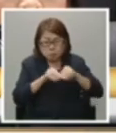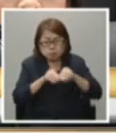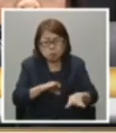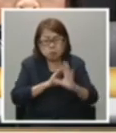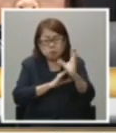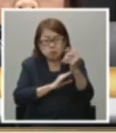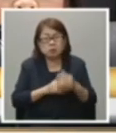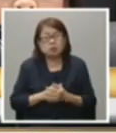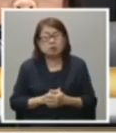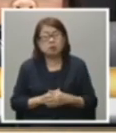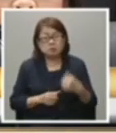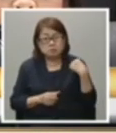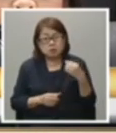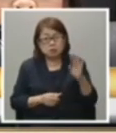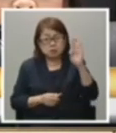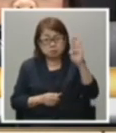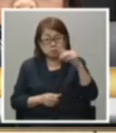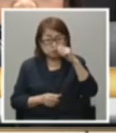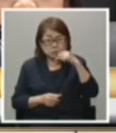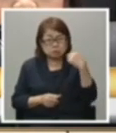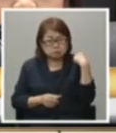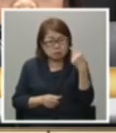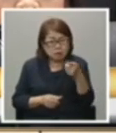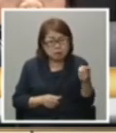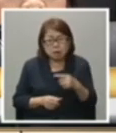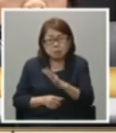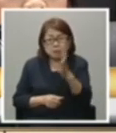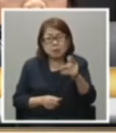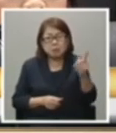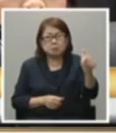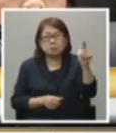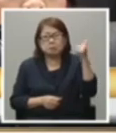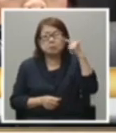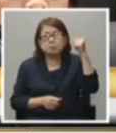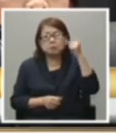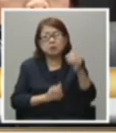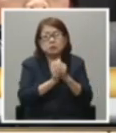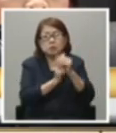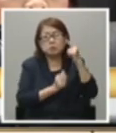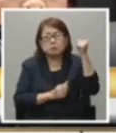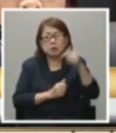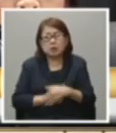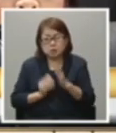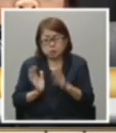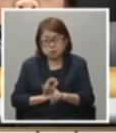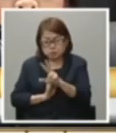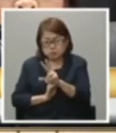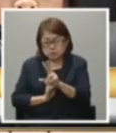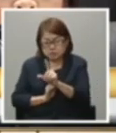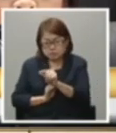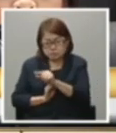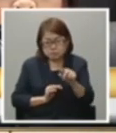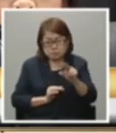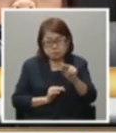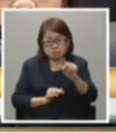คะที่สามารถเก็บข้อมูลคนไทยได้มากถึงเขาขนาดนี้ 20-30 ล้านคน